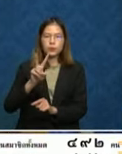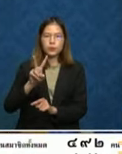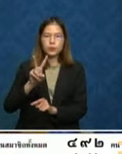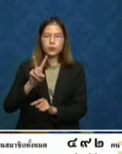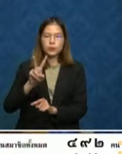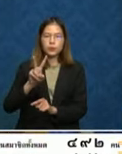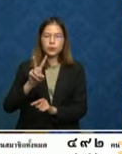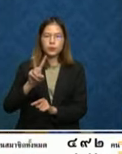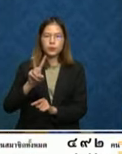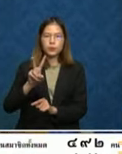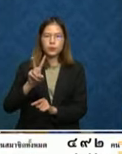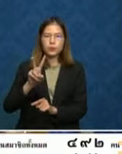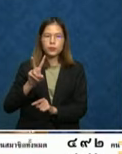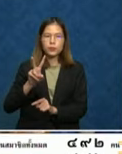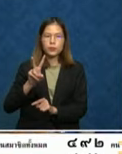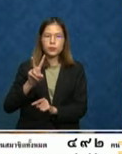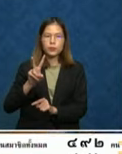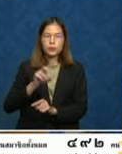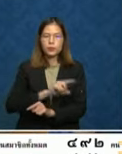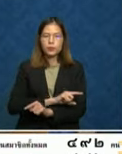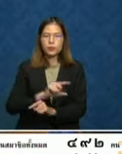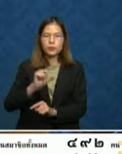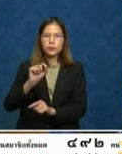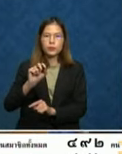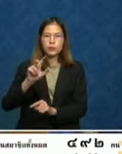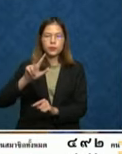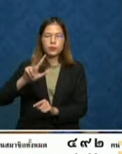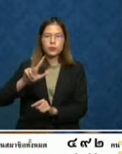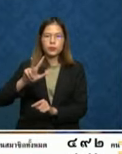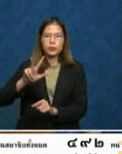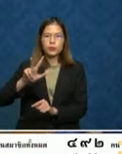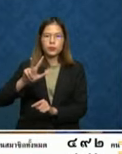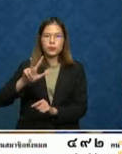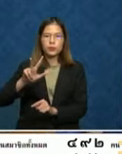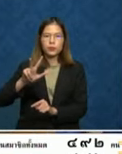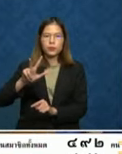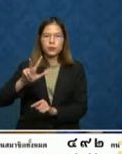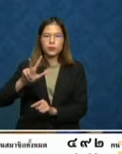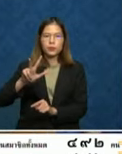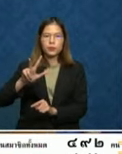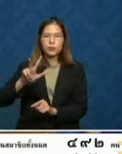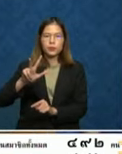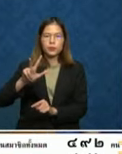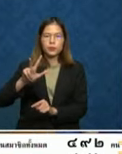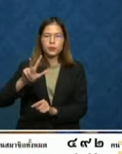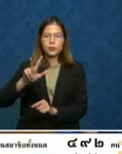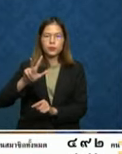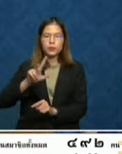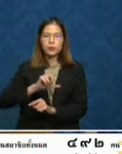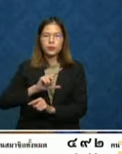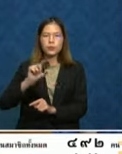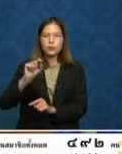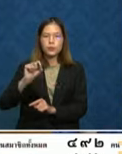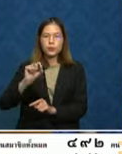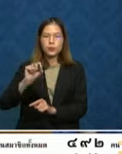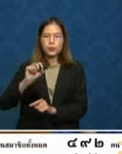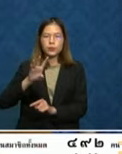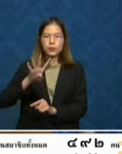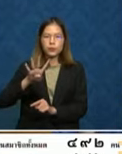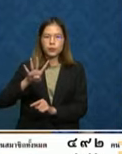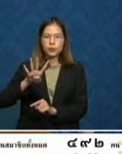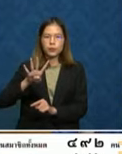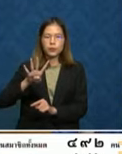นายสุธิชัยจรูน 23นางสาวตวงทิพย์จินตเวช24นาย